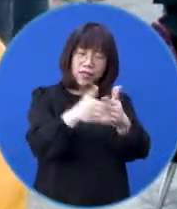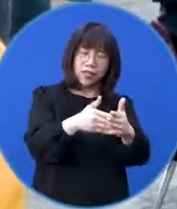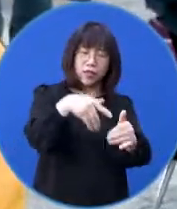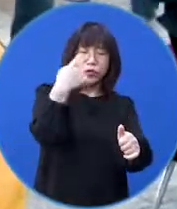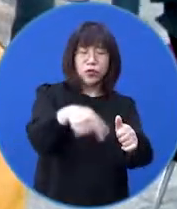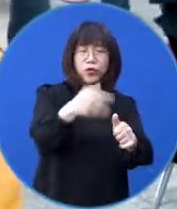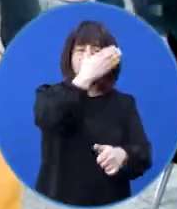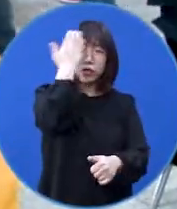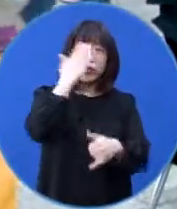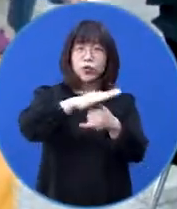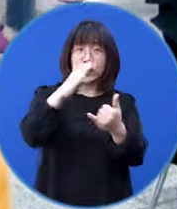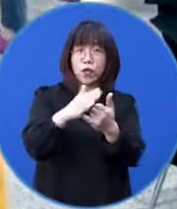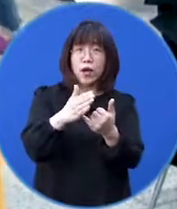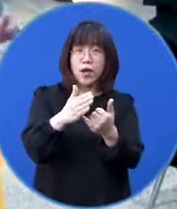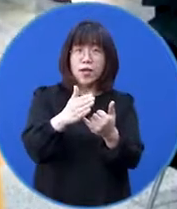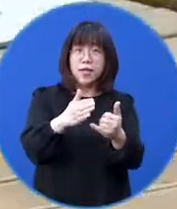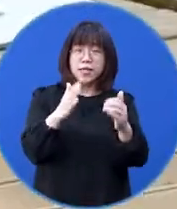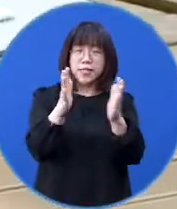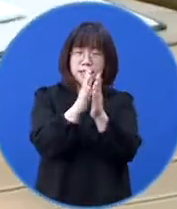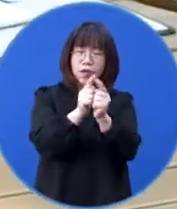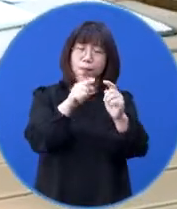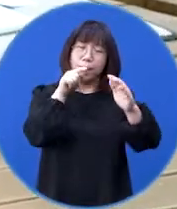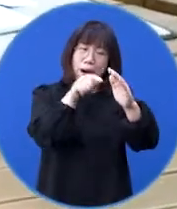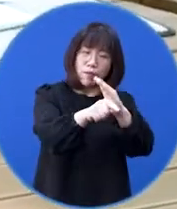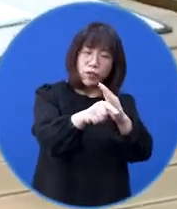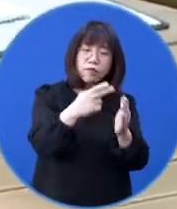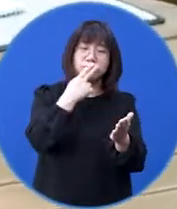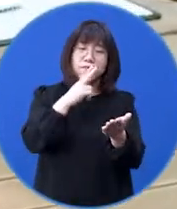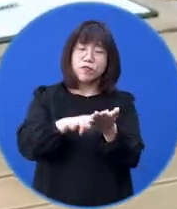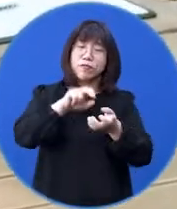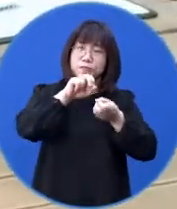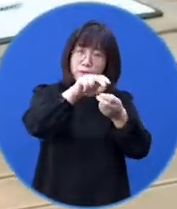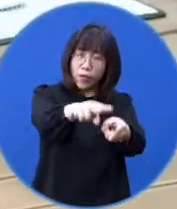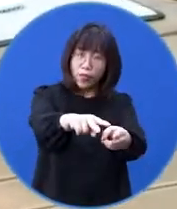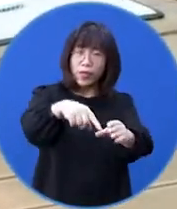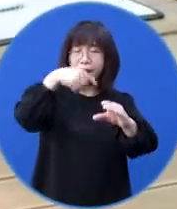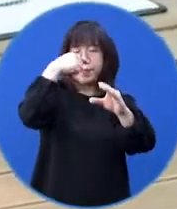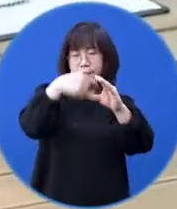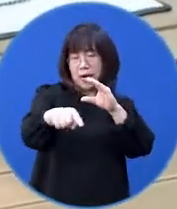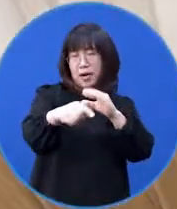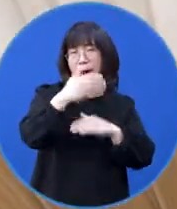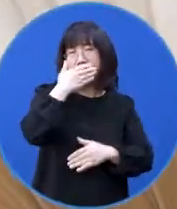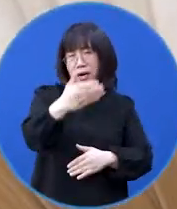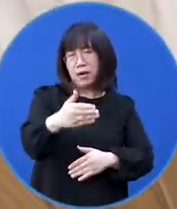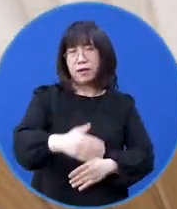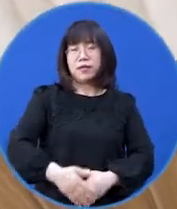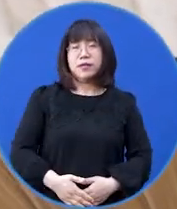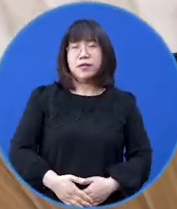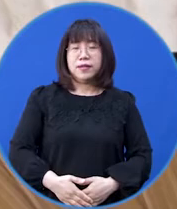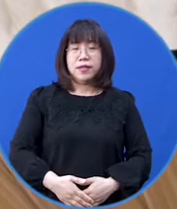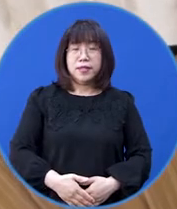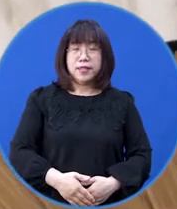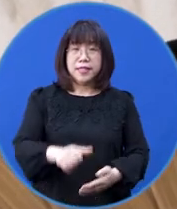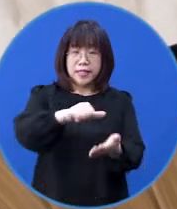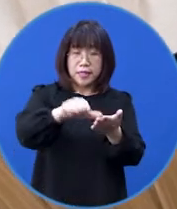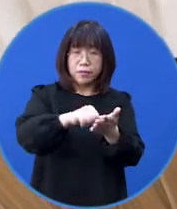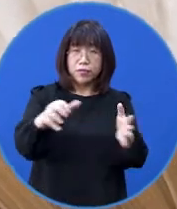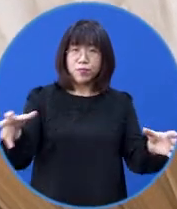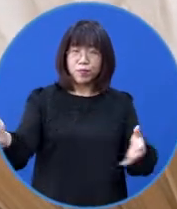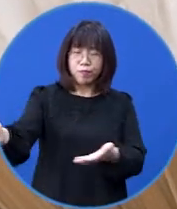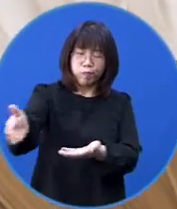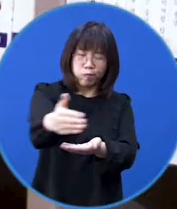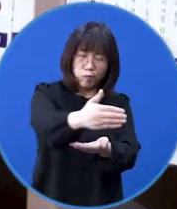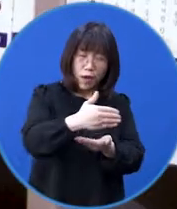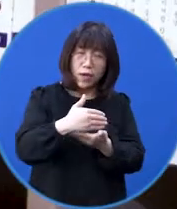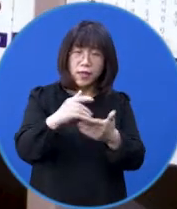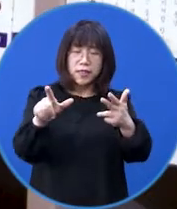26일까지 교육청소년과를 직접 방문하거나 우편 또는 이메일로 작품을 제출하면 됩니다.